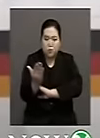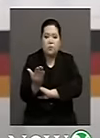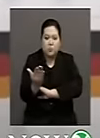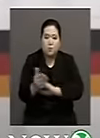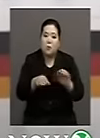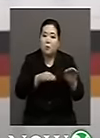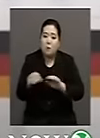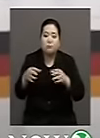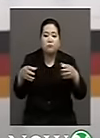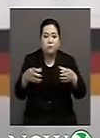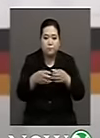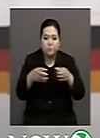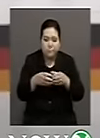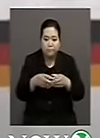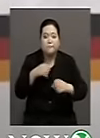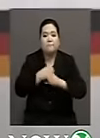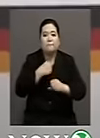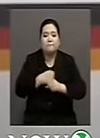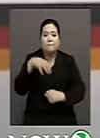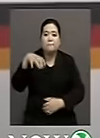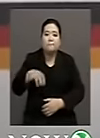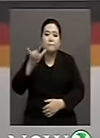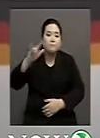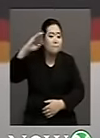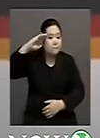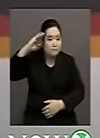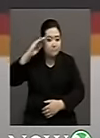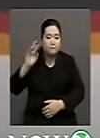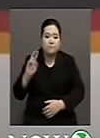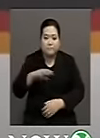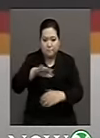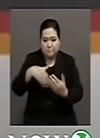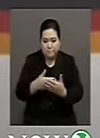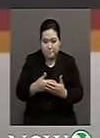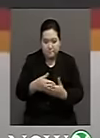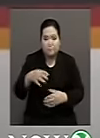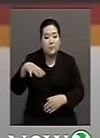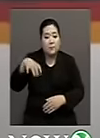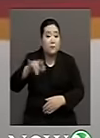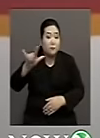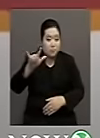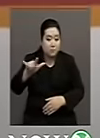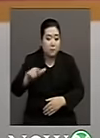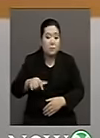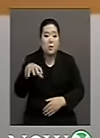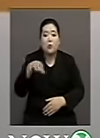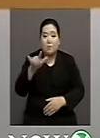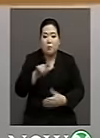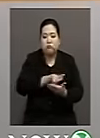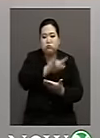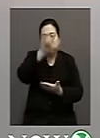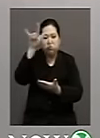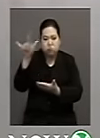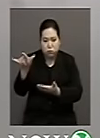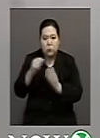ทางพร้อมกันกับคณะนะคะจากท่ากาศยานทหาร 2กองบิน 6ดอนเมืองไปที่ท่ากาศยานนานาชาติเซียว